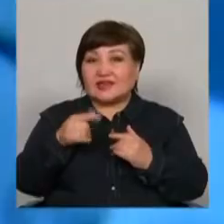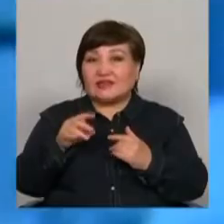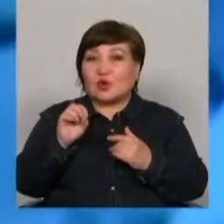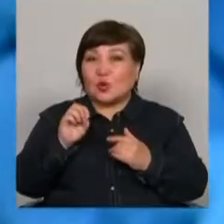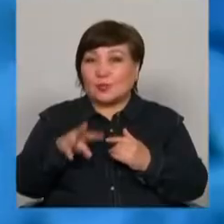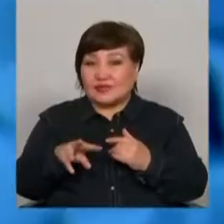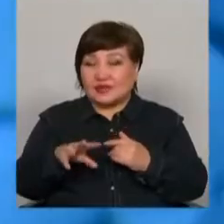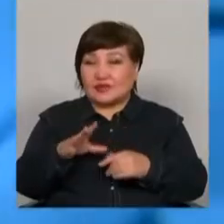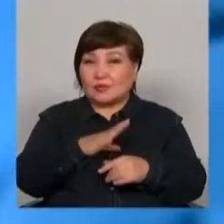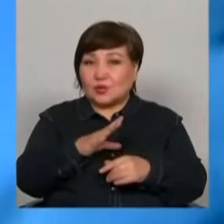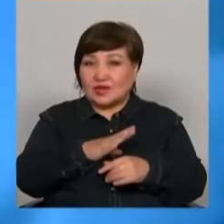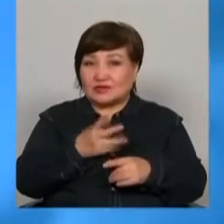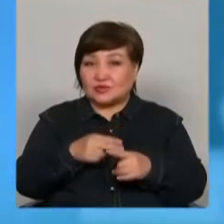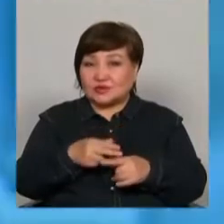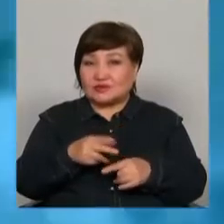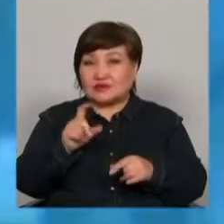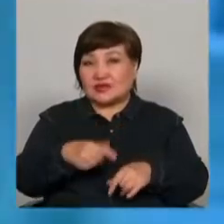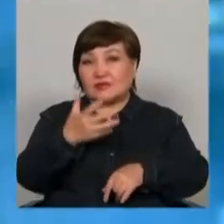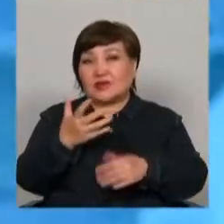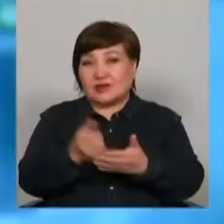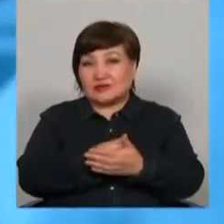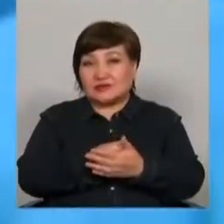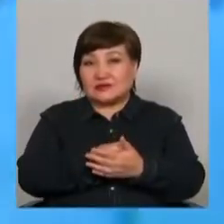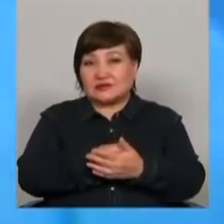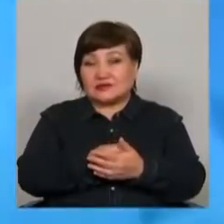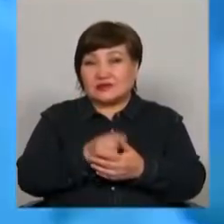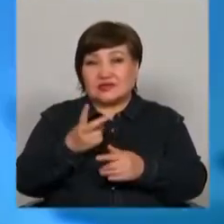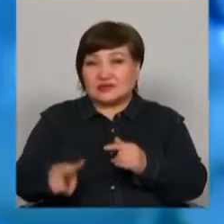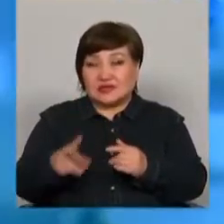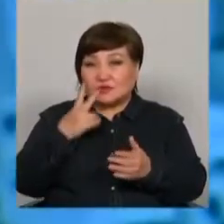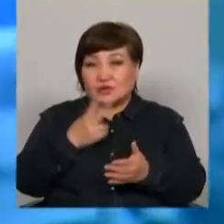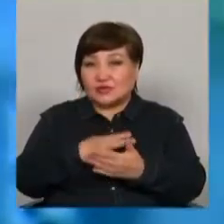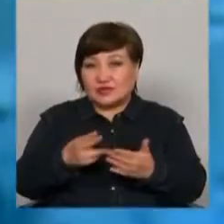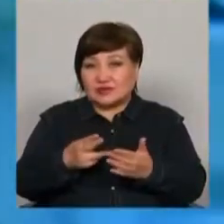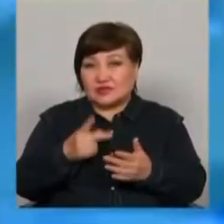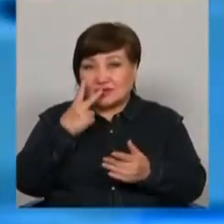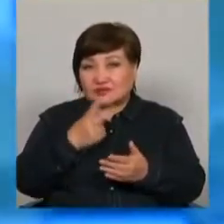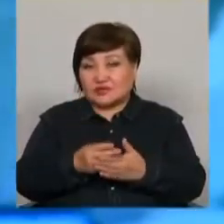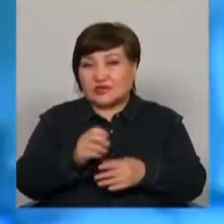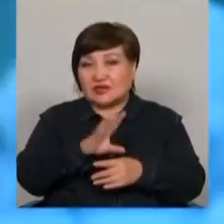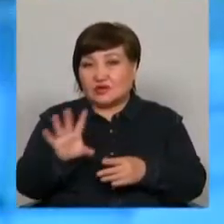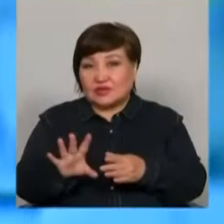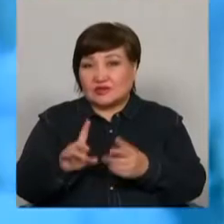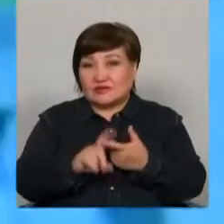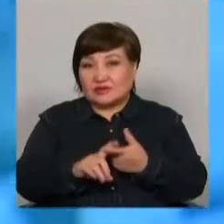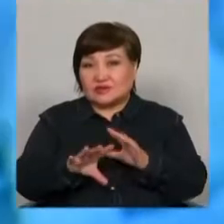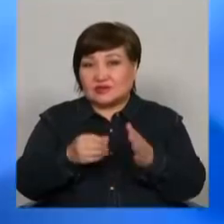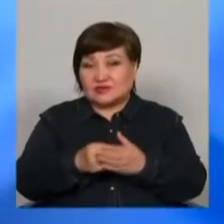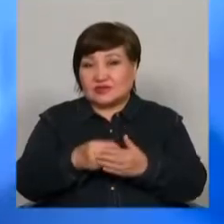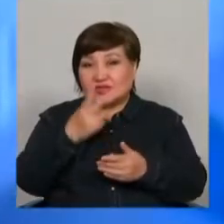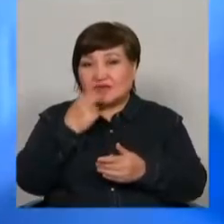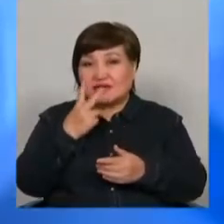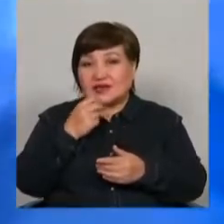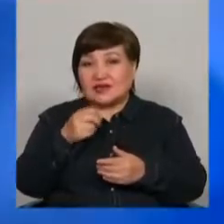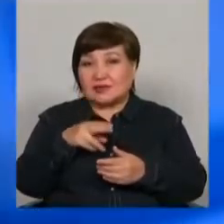адамдар одан зиян көрмейді. Енді былай қарайтын болсақ, коронавирусқа дейін бізде жаңа грипп А болды,